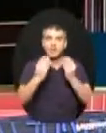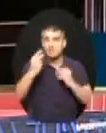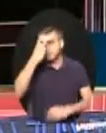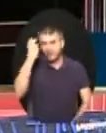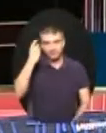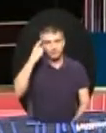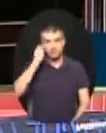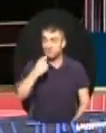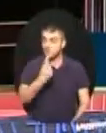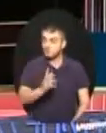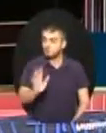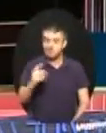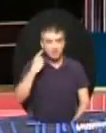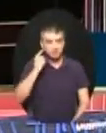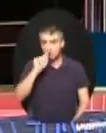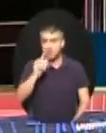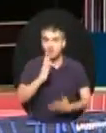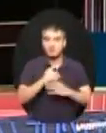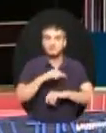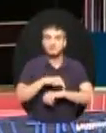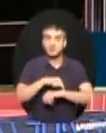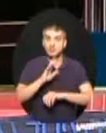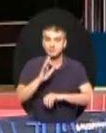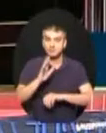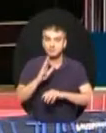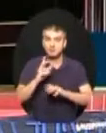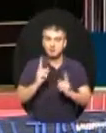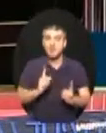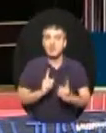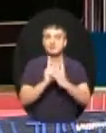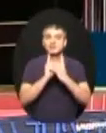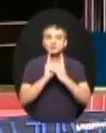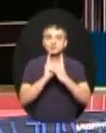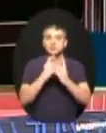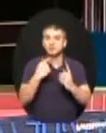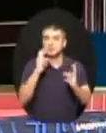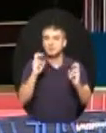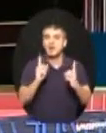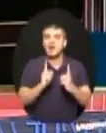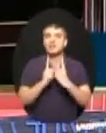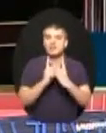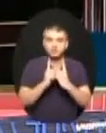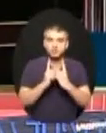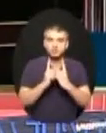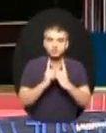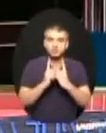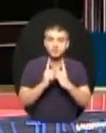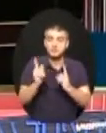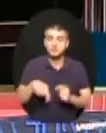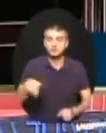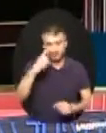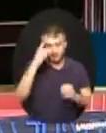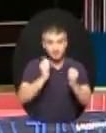ערבים אינטלקטואלים שאומרים, תקשיבו, יכול להיות שהגיע הזמן גם כן להנגיש, מלשון הנגשה, לאלה